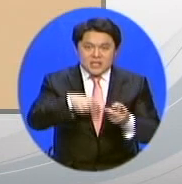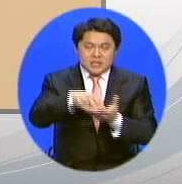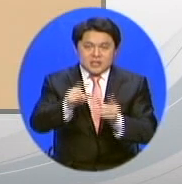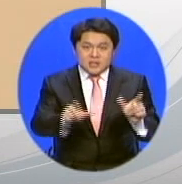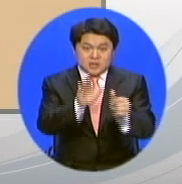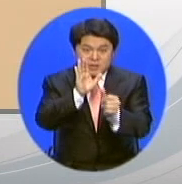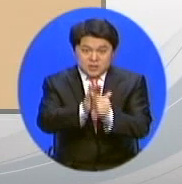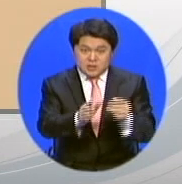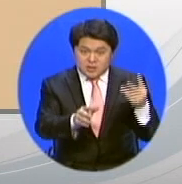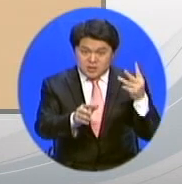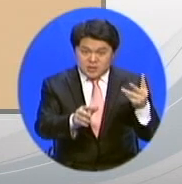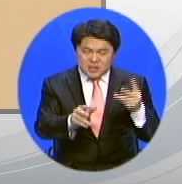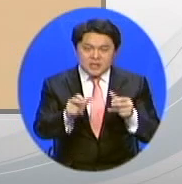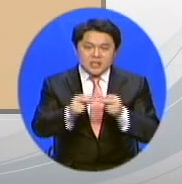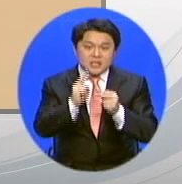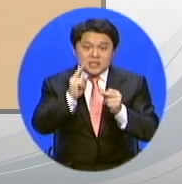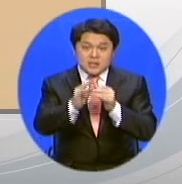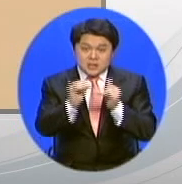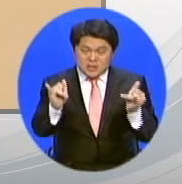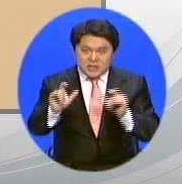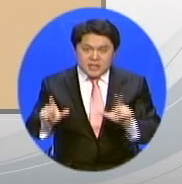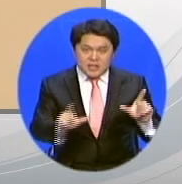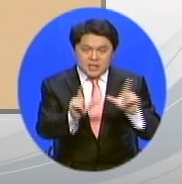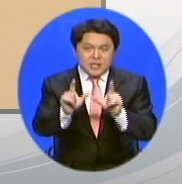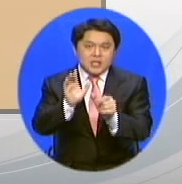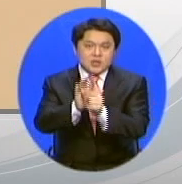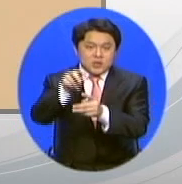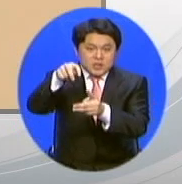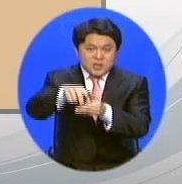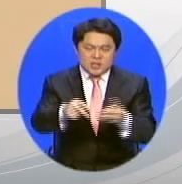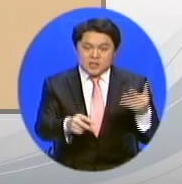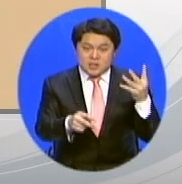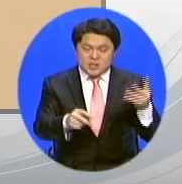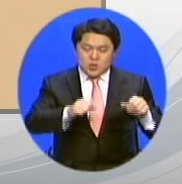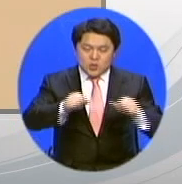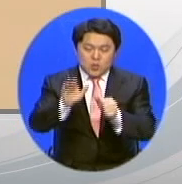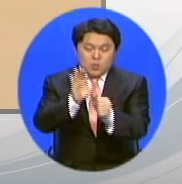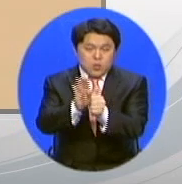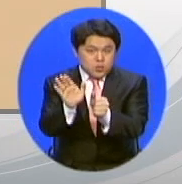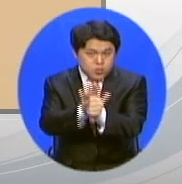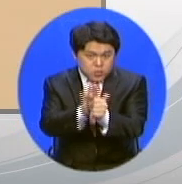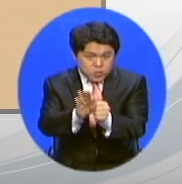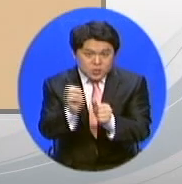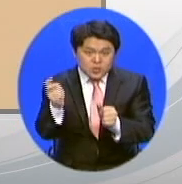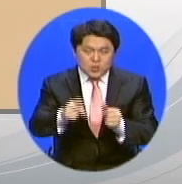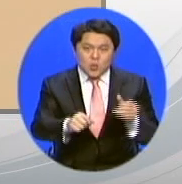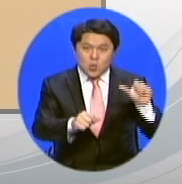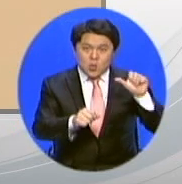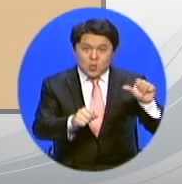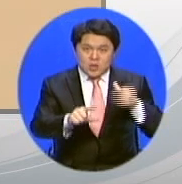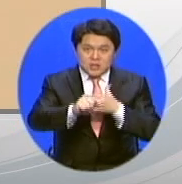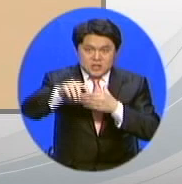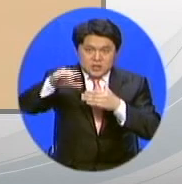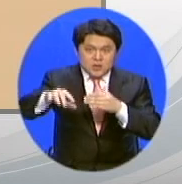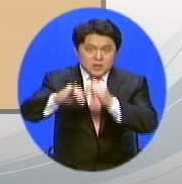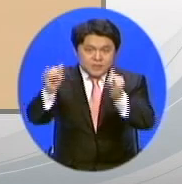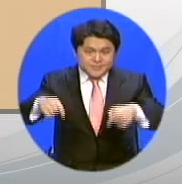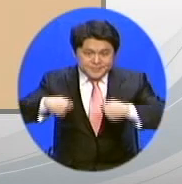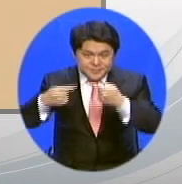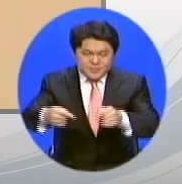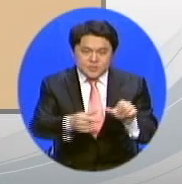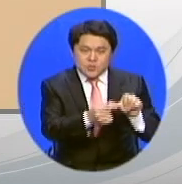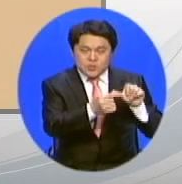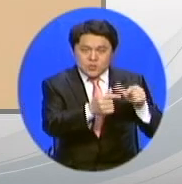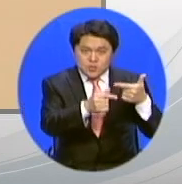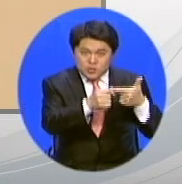지원, 제3장 중증장애인 자립생활 지원센터, 제4장 활동 보조 서비스, 제5장 지역사회 전환,